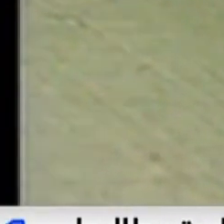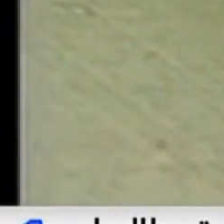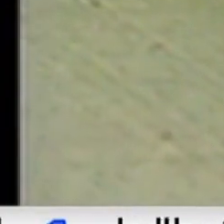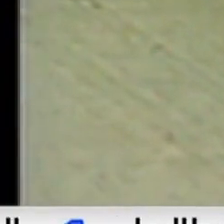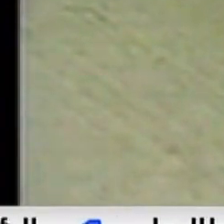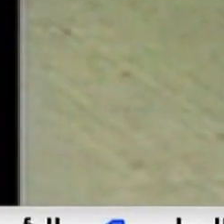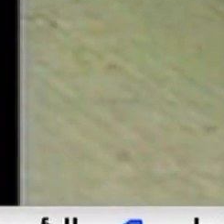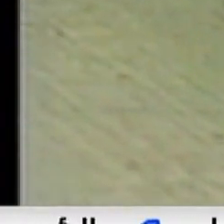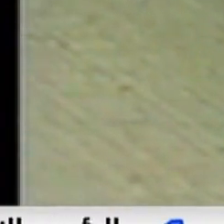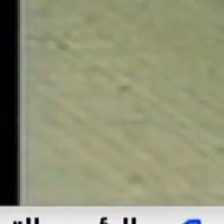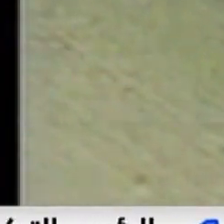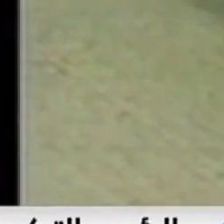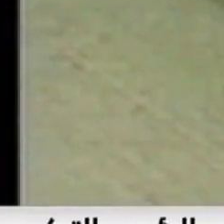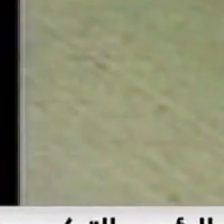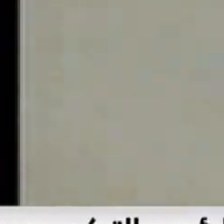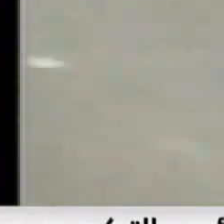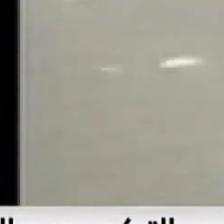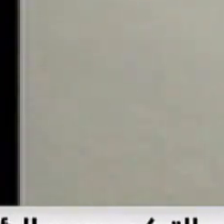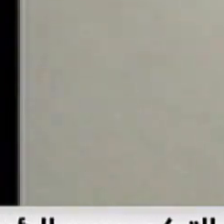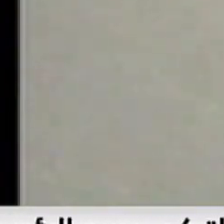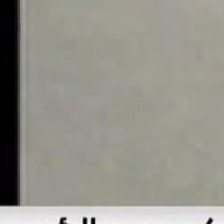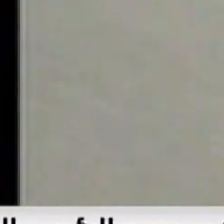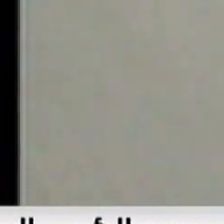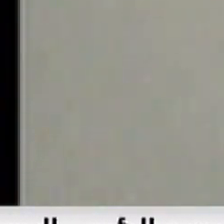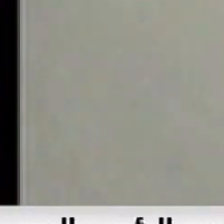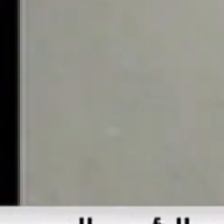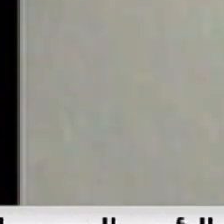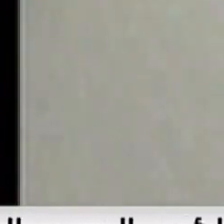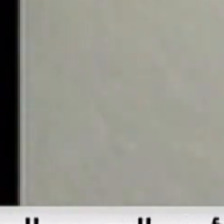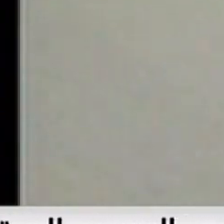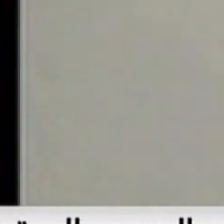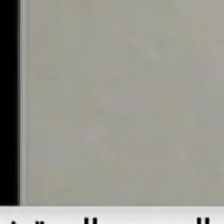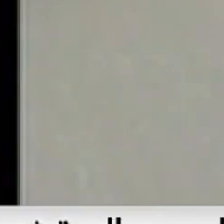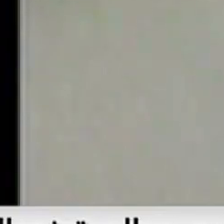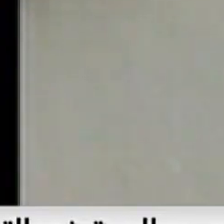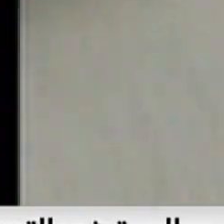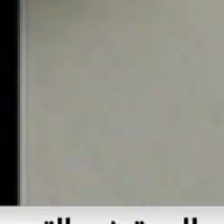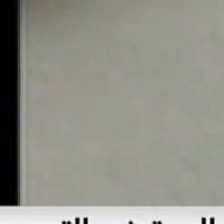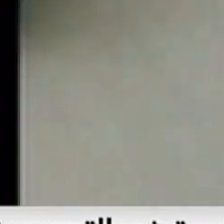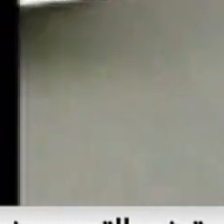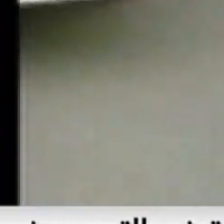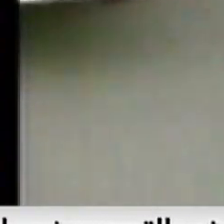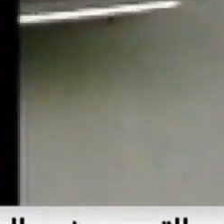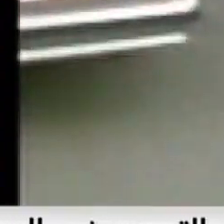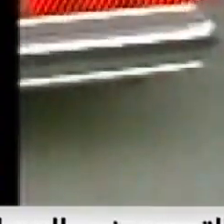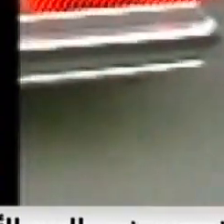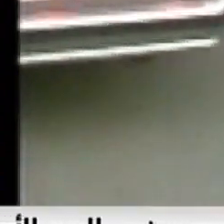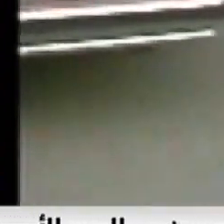وطن النهار.